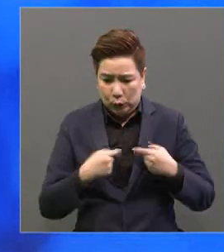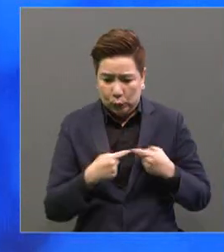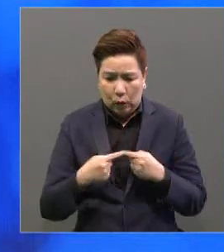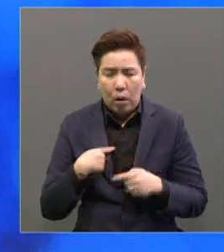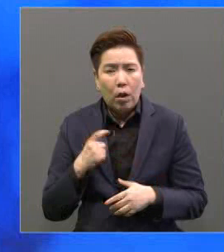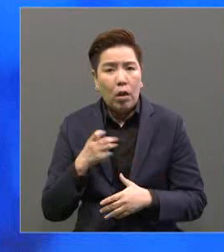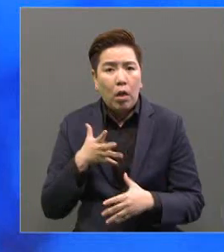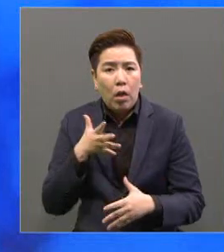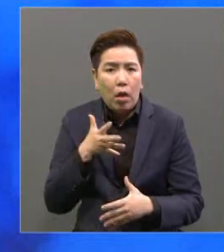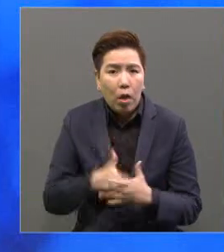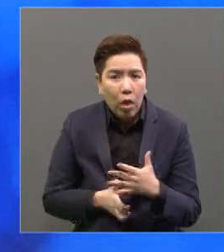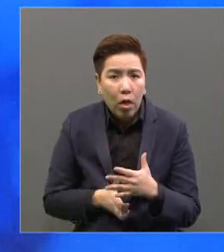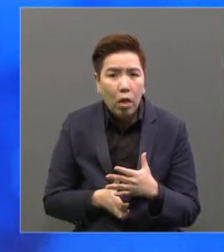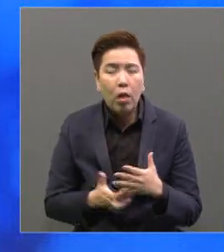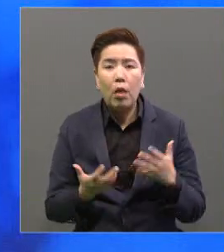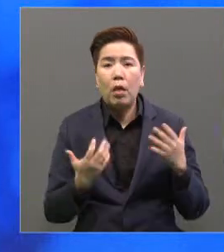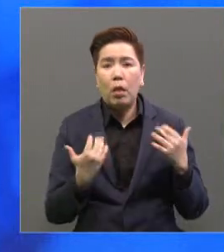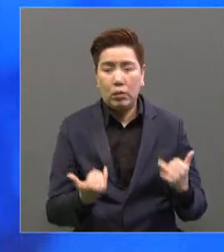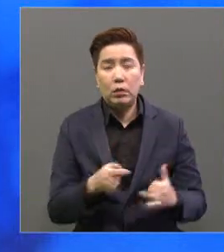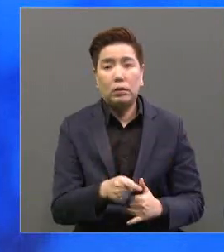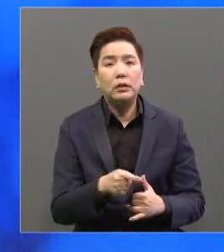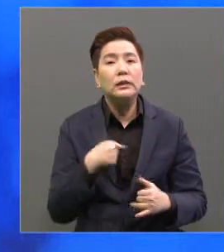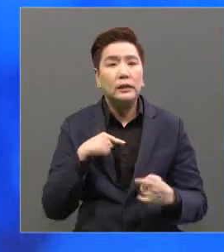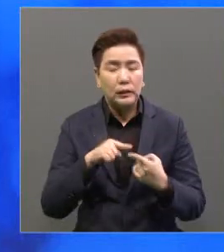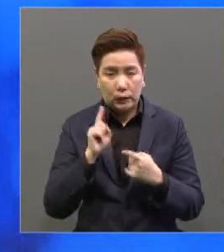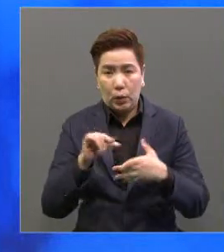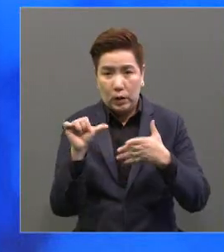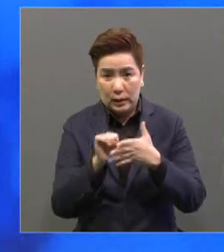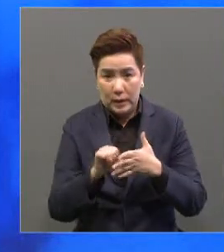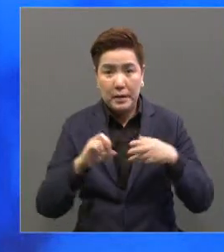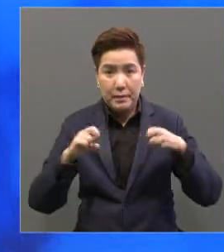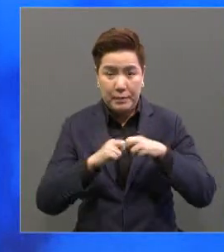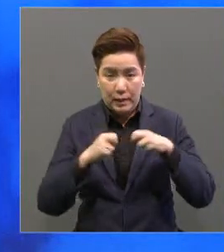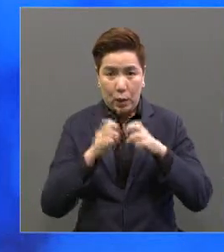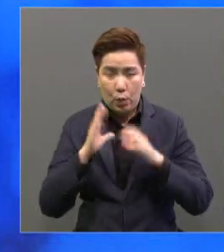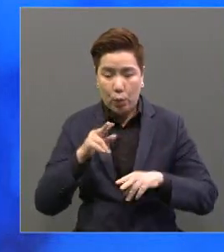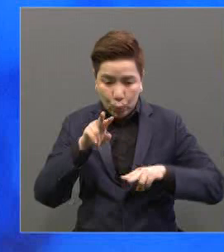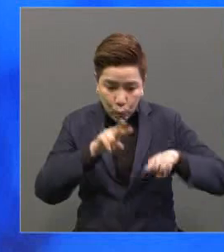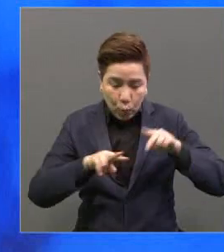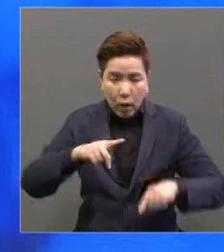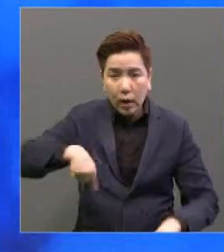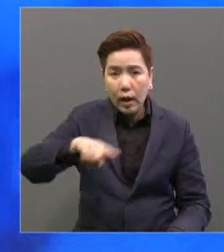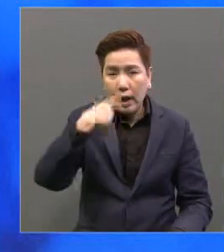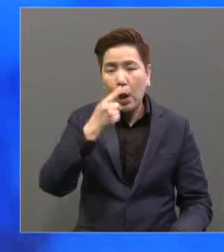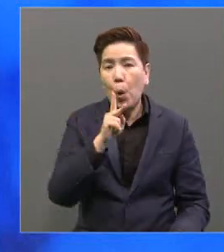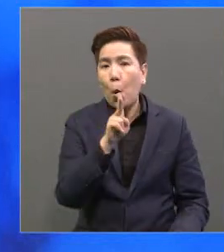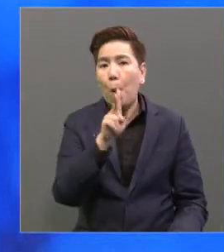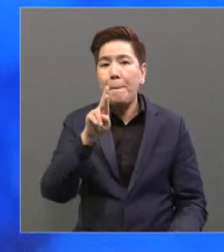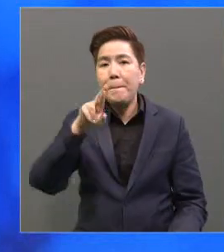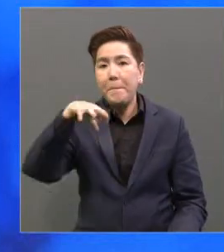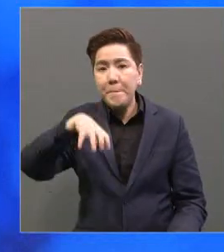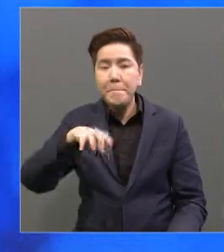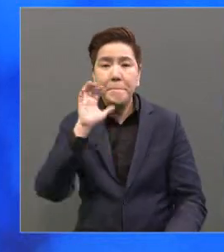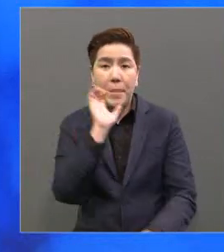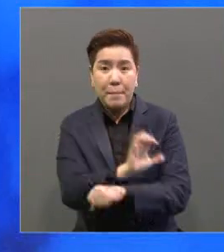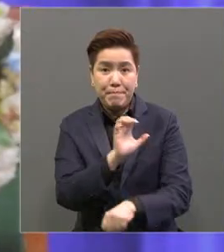ไปเลยแล้วกลายเป็นตกเป็นจำเลยแบบนี้คุณผู้ชมเพราะฉะนั้นเนี่ยต้องแก้ปัญหาตรงนี้หน่วยงานที่จะเข้ามาดูแลก็คือกรมบังคับคดีครับเขาก็เ